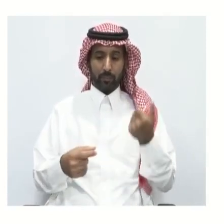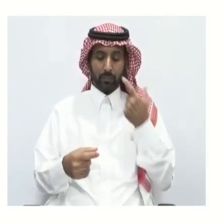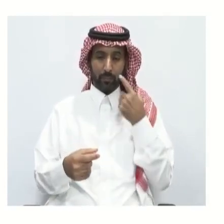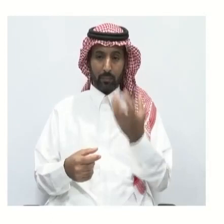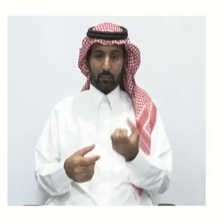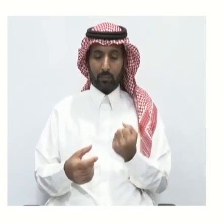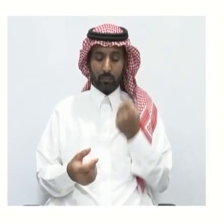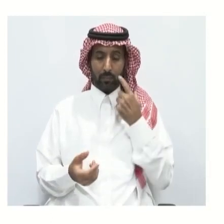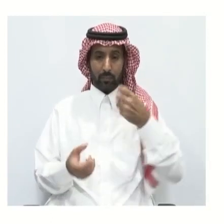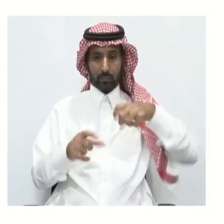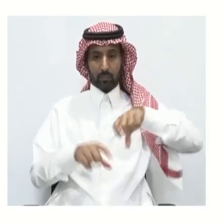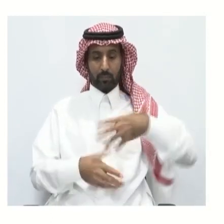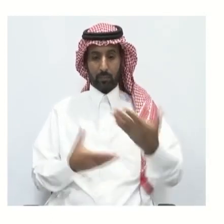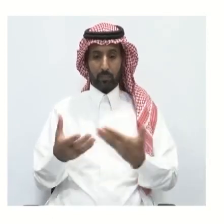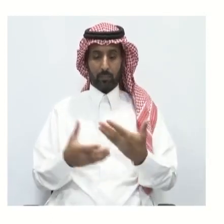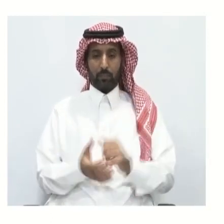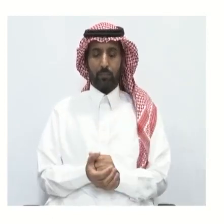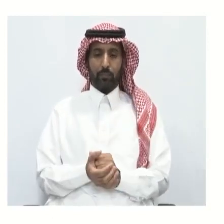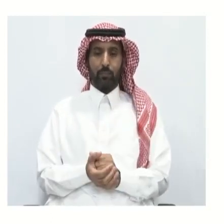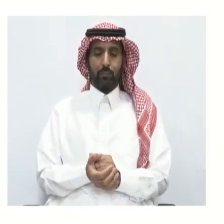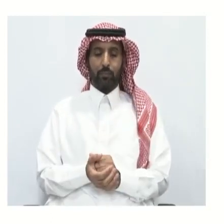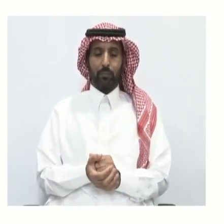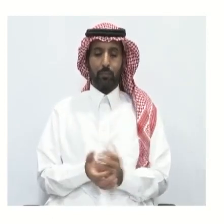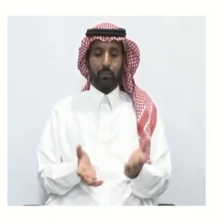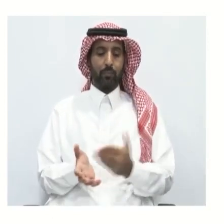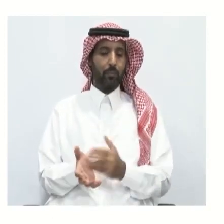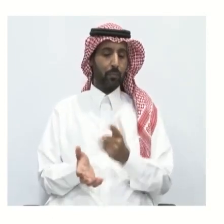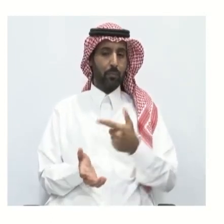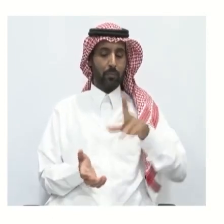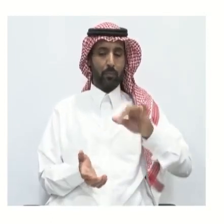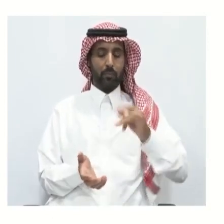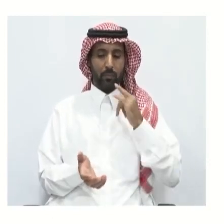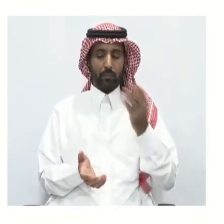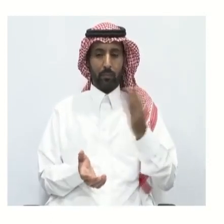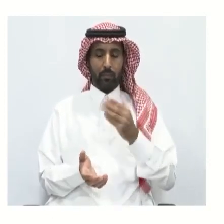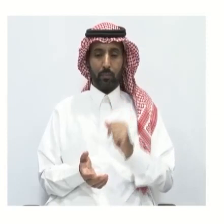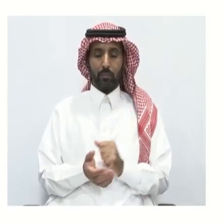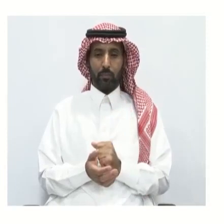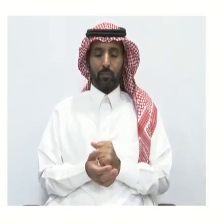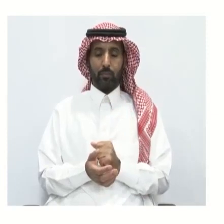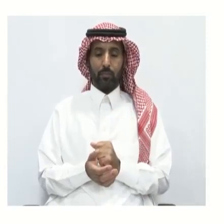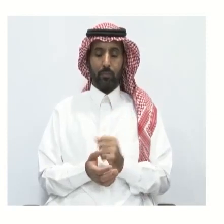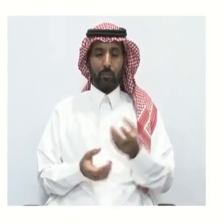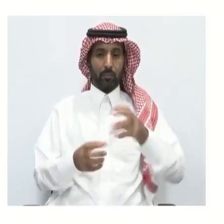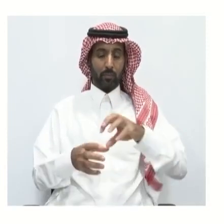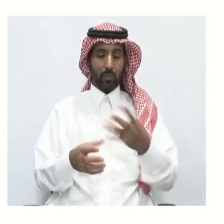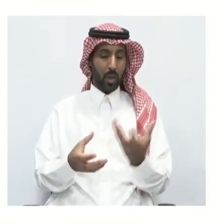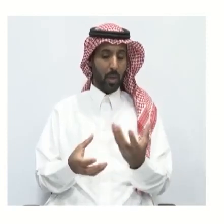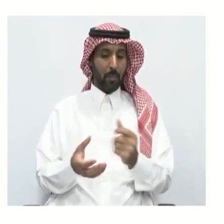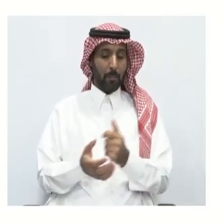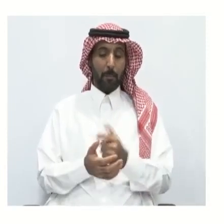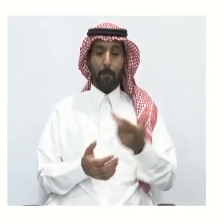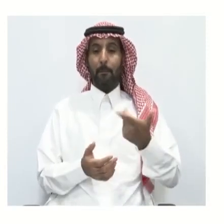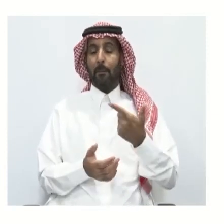الحصول عليها من كميه الماده المتفاعله المعطاه والمردود الفعلي هو كميه الماده